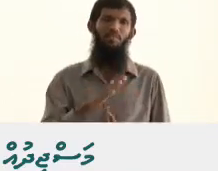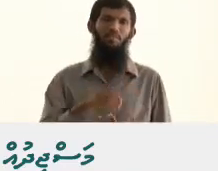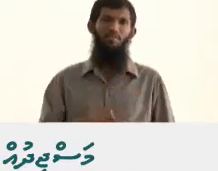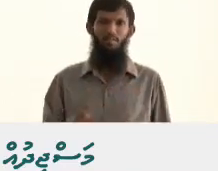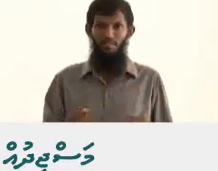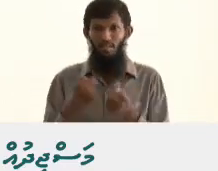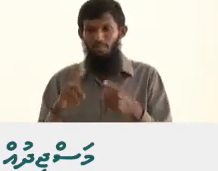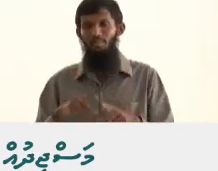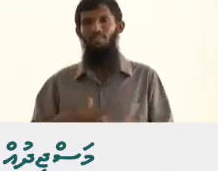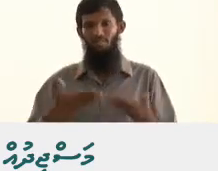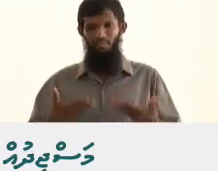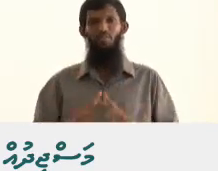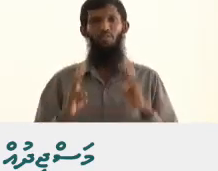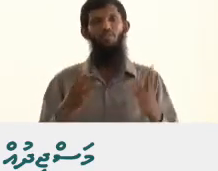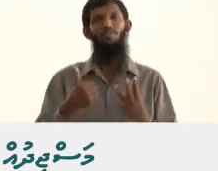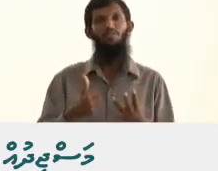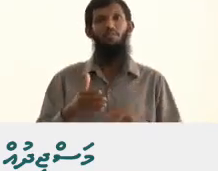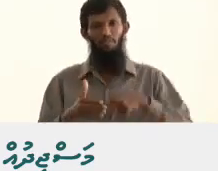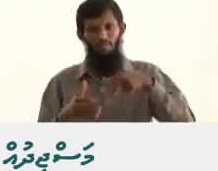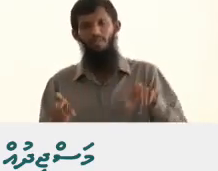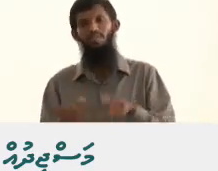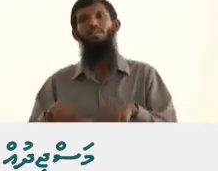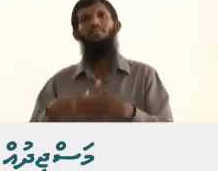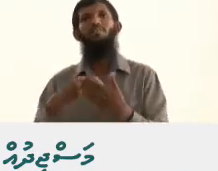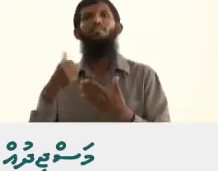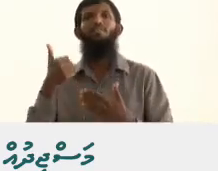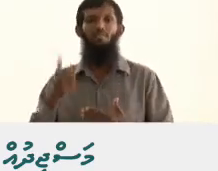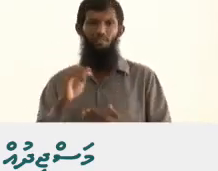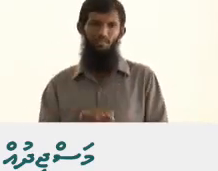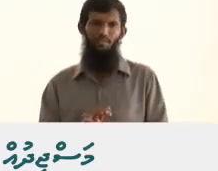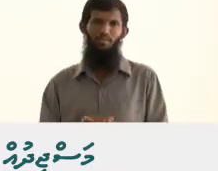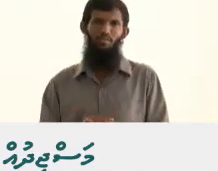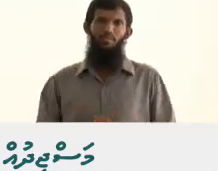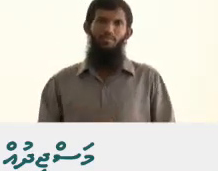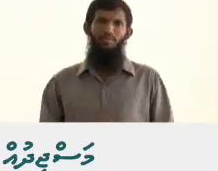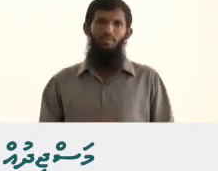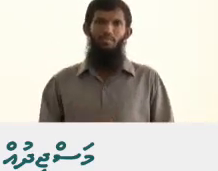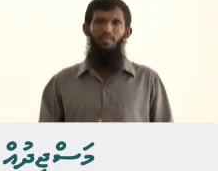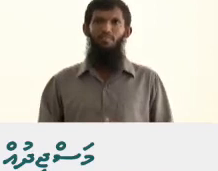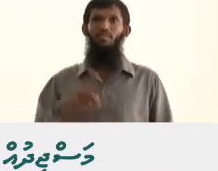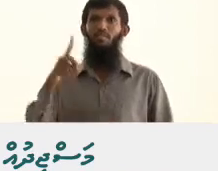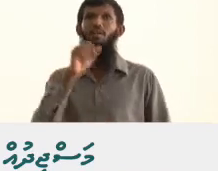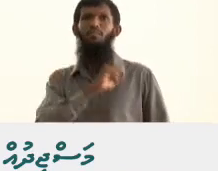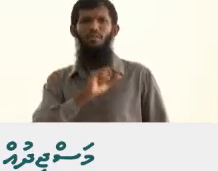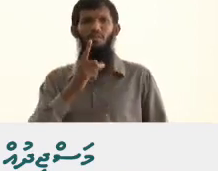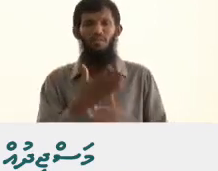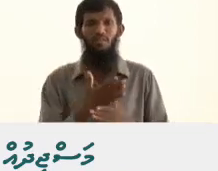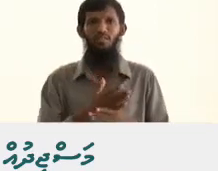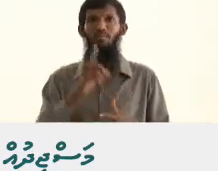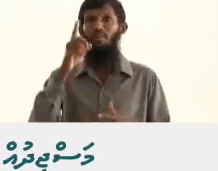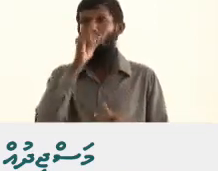veri kan libu menuhi. Allah wa taqwa veri umaki Allah ga amur furutaka furihamayak ye mantrikan ada